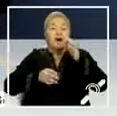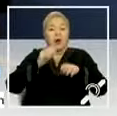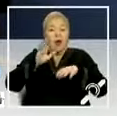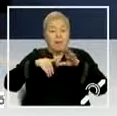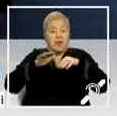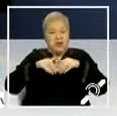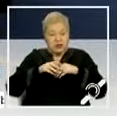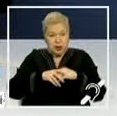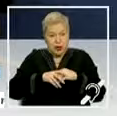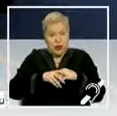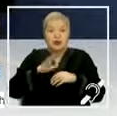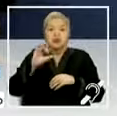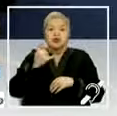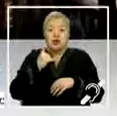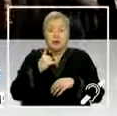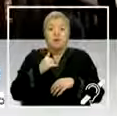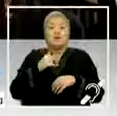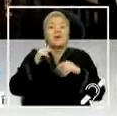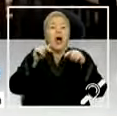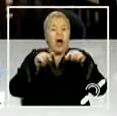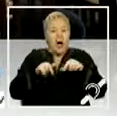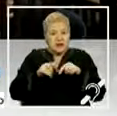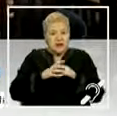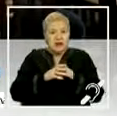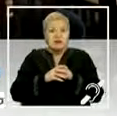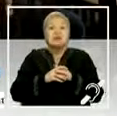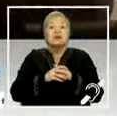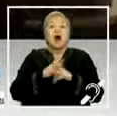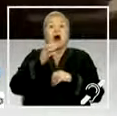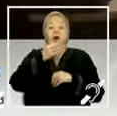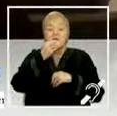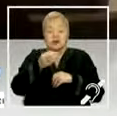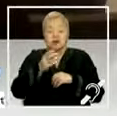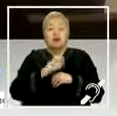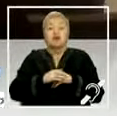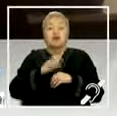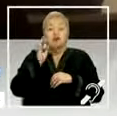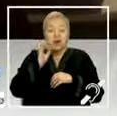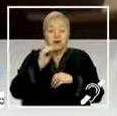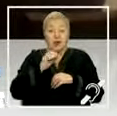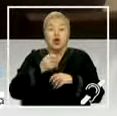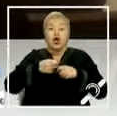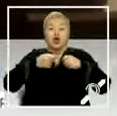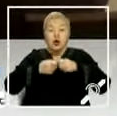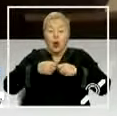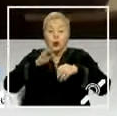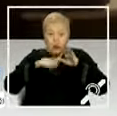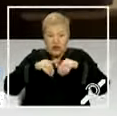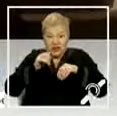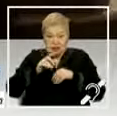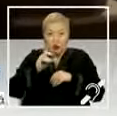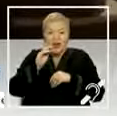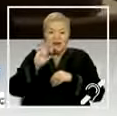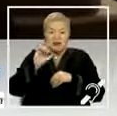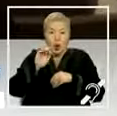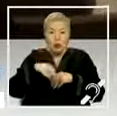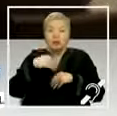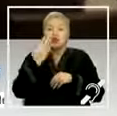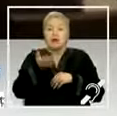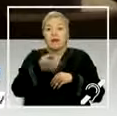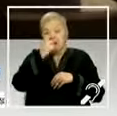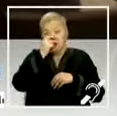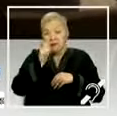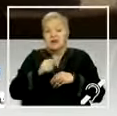și reacția de astăzi a fost una pe măsură. Domnul ministru Chesnoiu, prezentându-și demisia pe